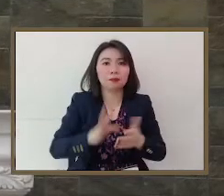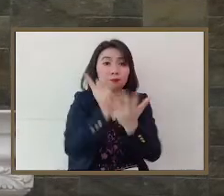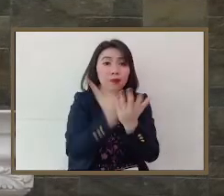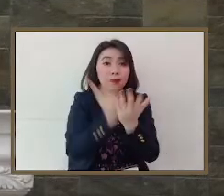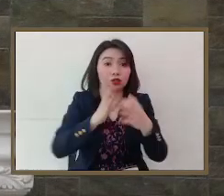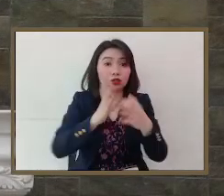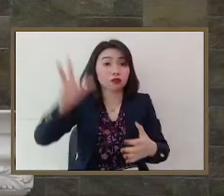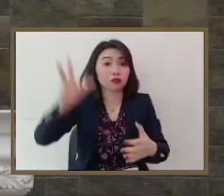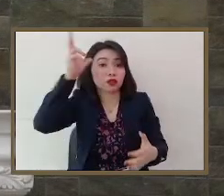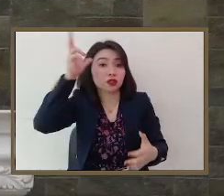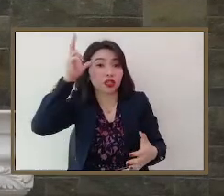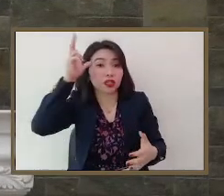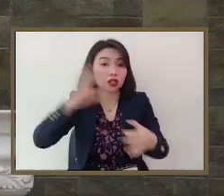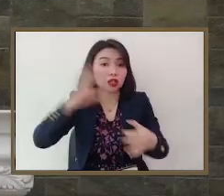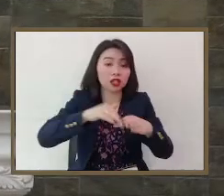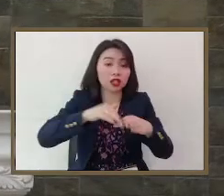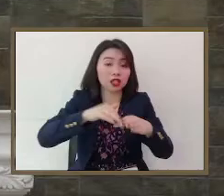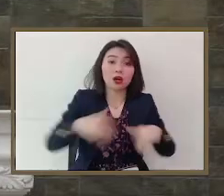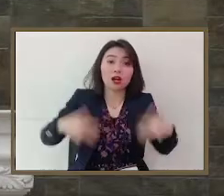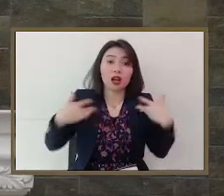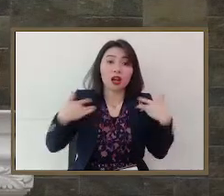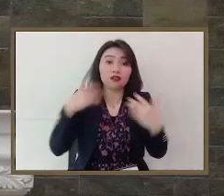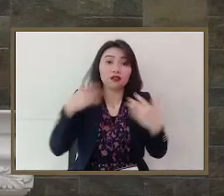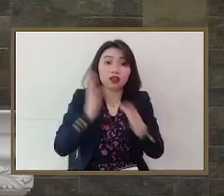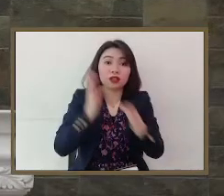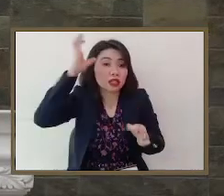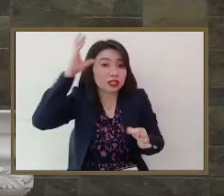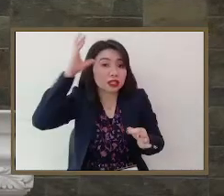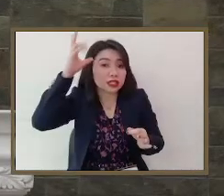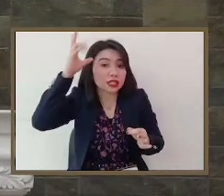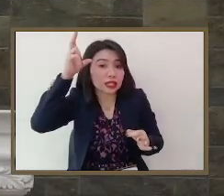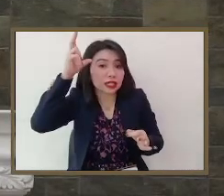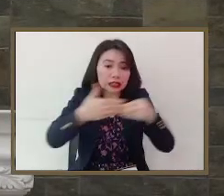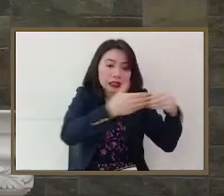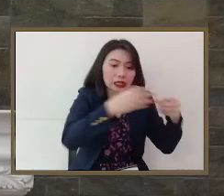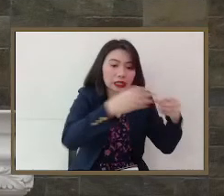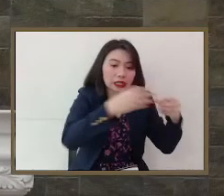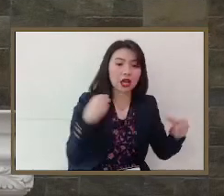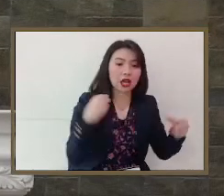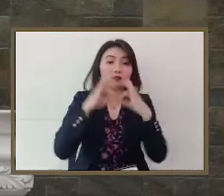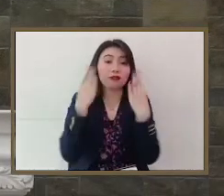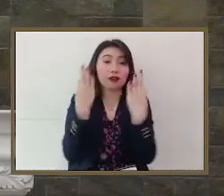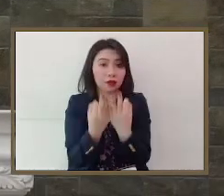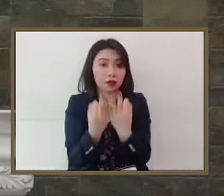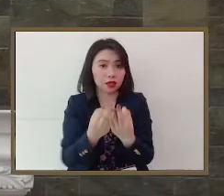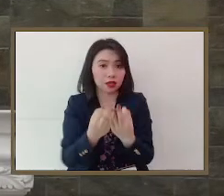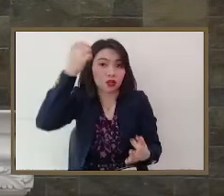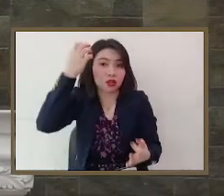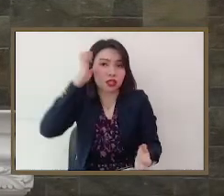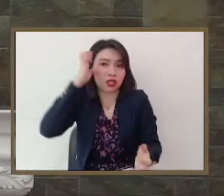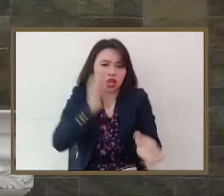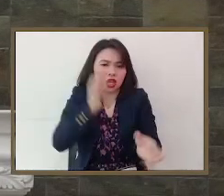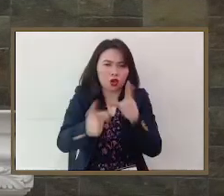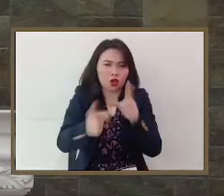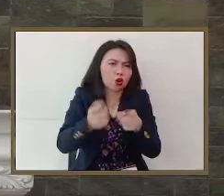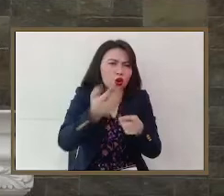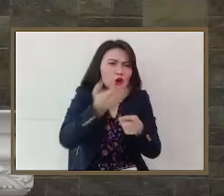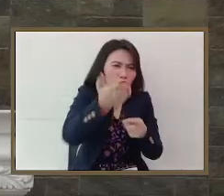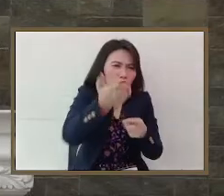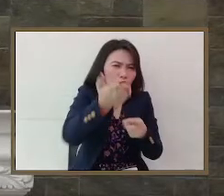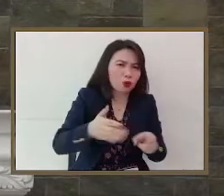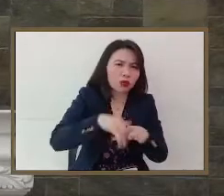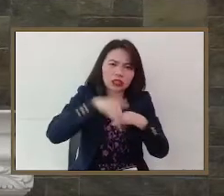siya mag-lead sa atin papunta sa simbahan. Alam niyo kung bakit? Siya ang magkukontrol sa inyo habang nasa loob ka ng